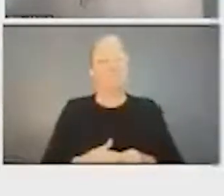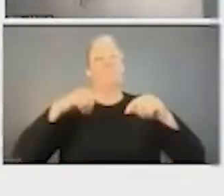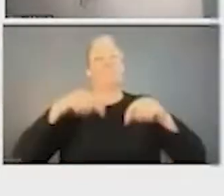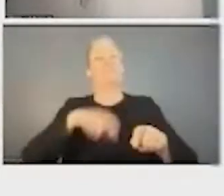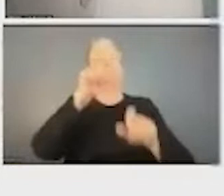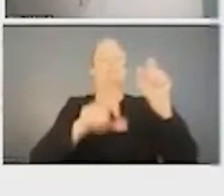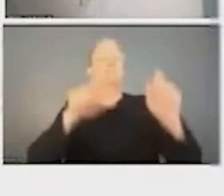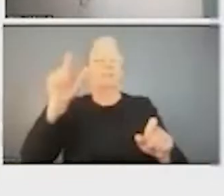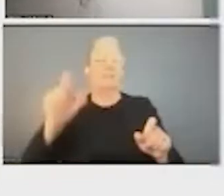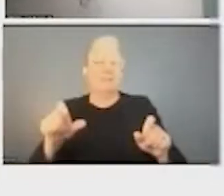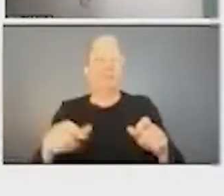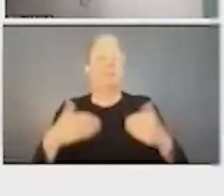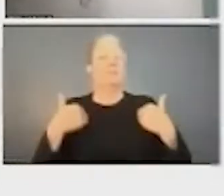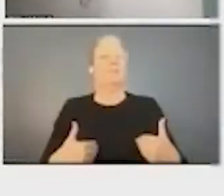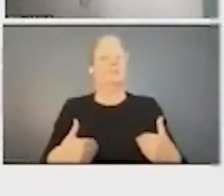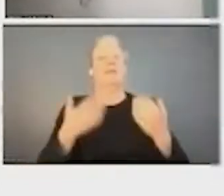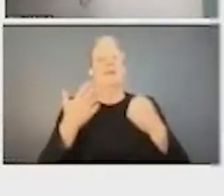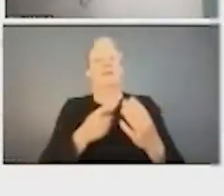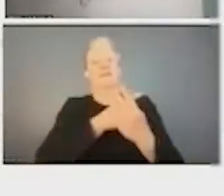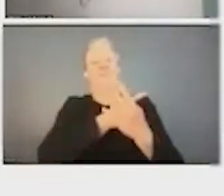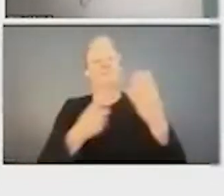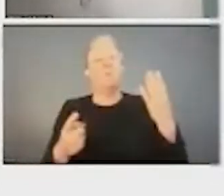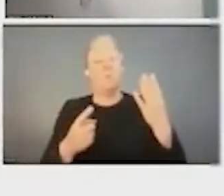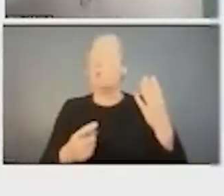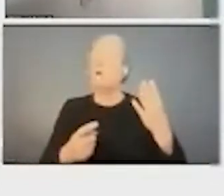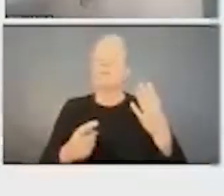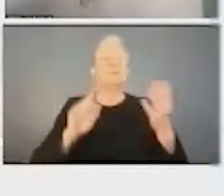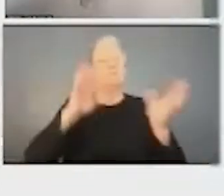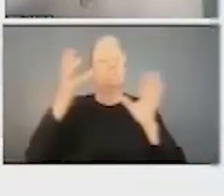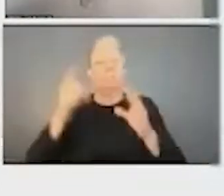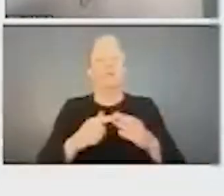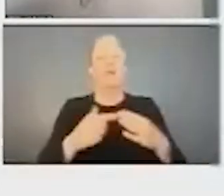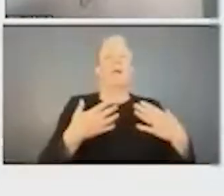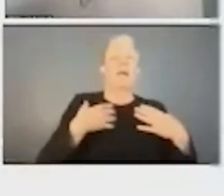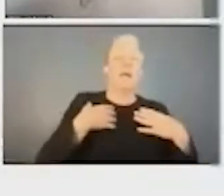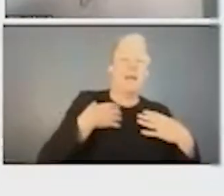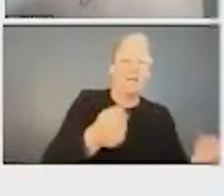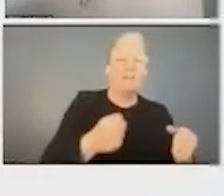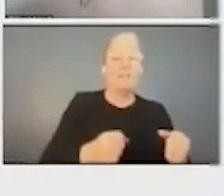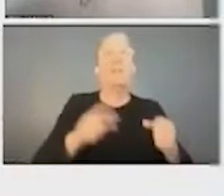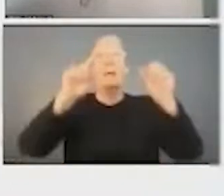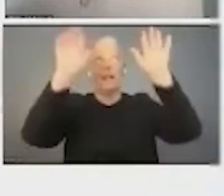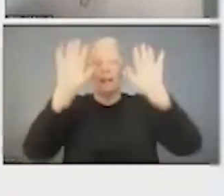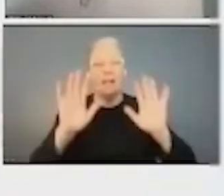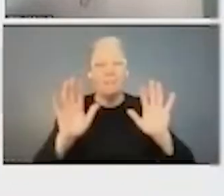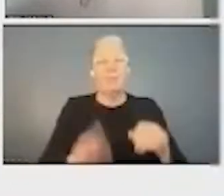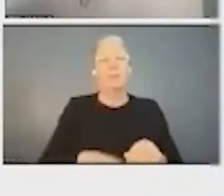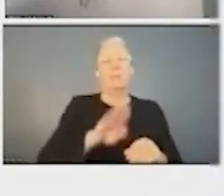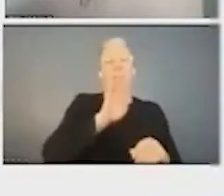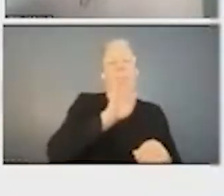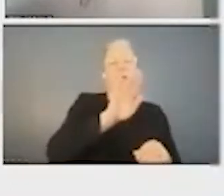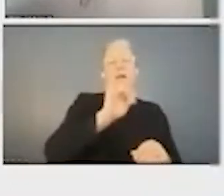interrelated اليوم health, climate, biodiversity. نتحدث عن